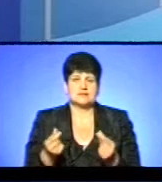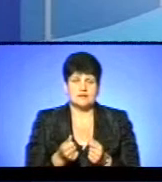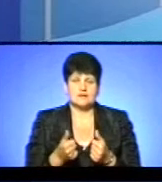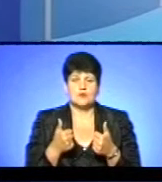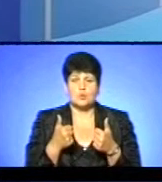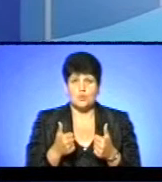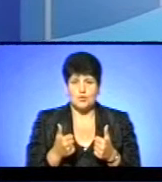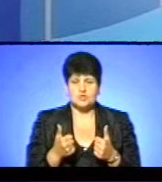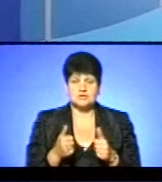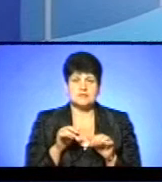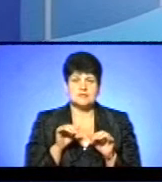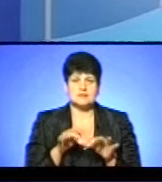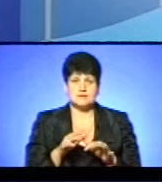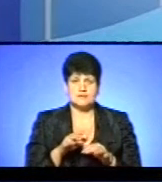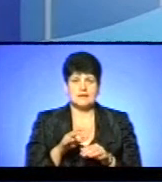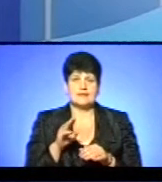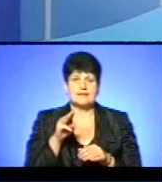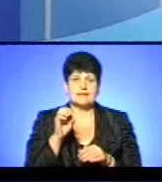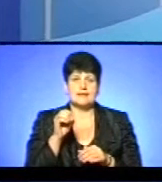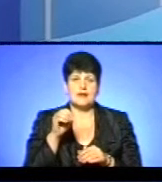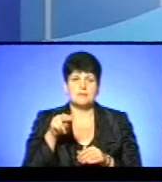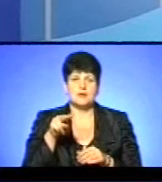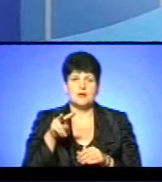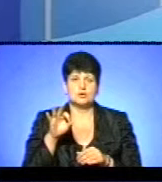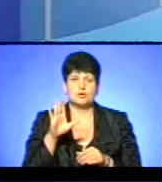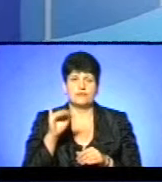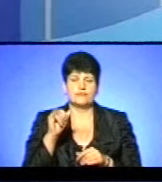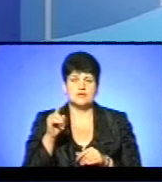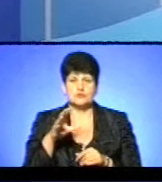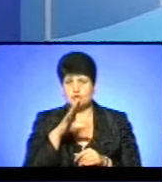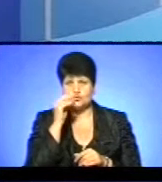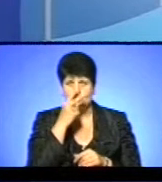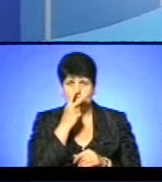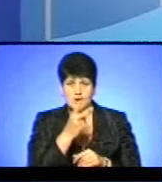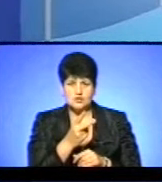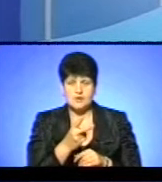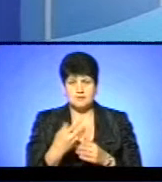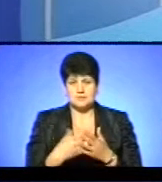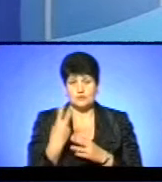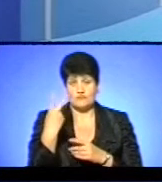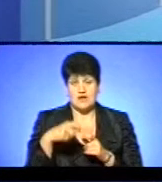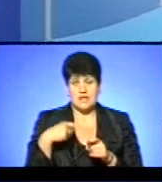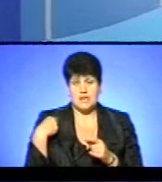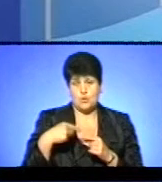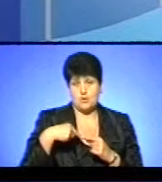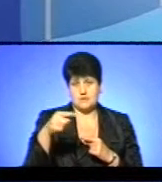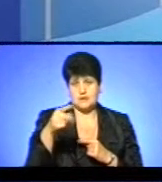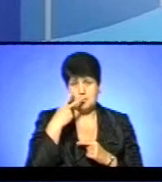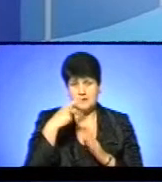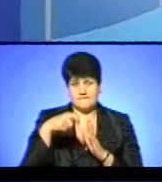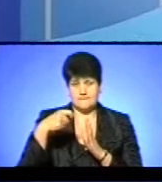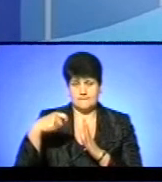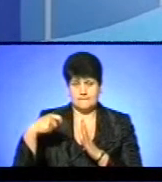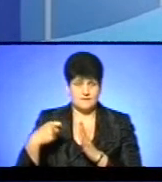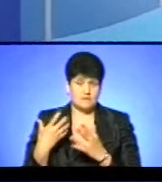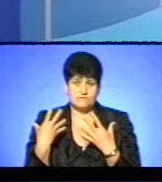засоби нічного бачення, тобто це тепловізор, і близько 2 кілометрів відстань ми бачимо чітко з відеозапису, що